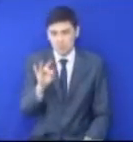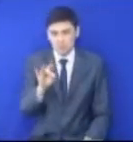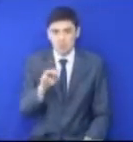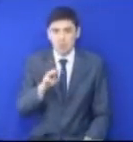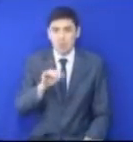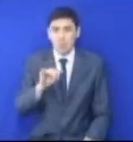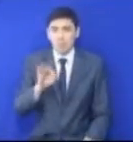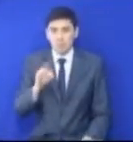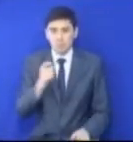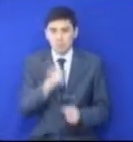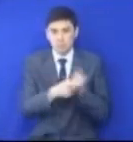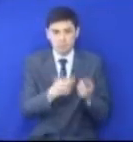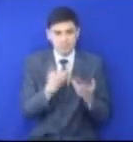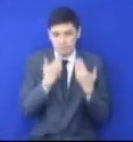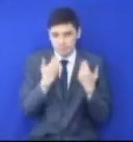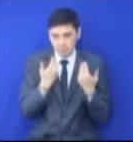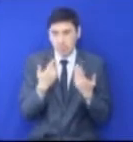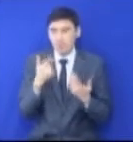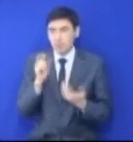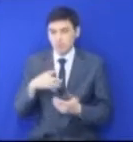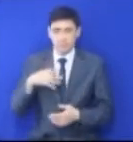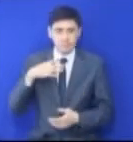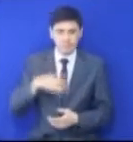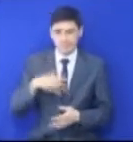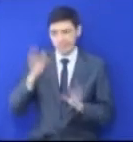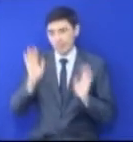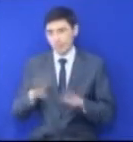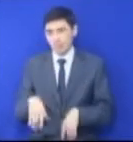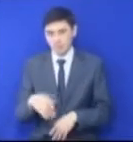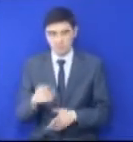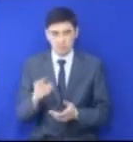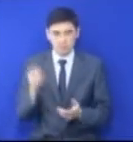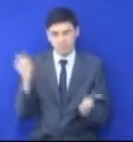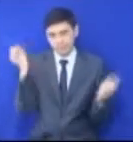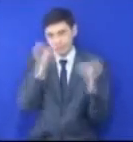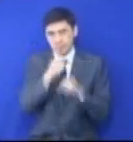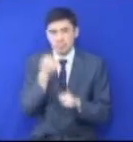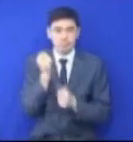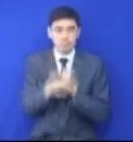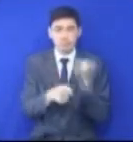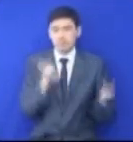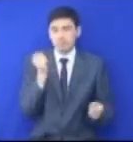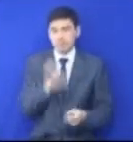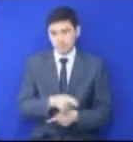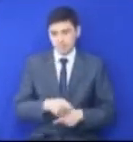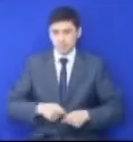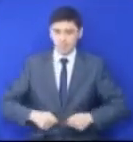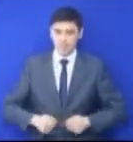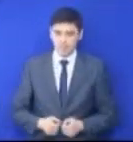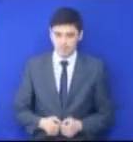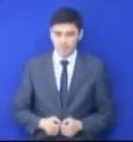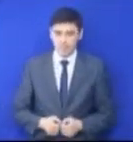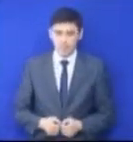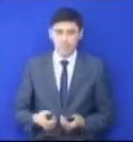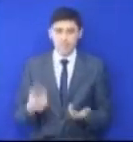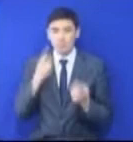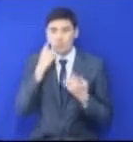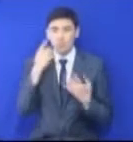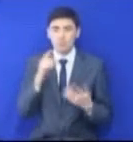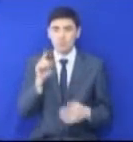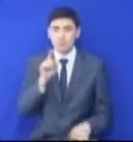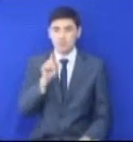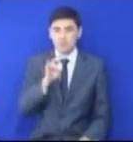что население просто по возможности, наверное, как-то мусор утилизирует. Особенно загрязненные районы – это у нас Знаменская